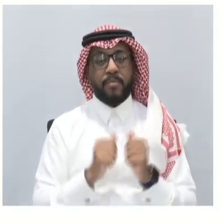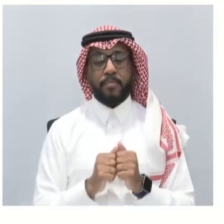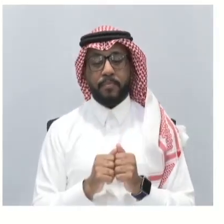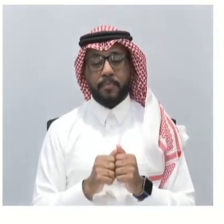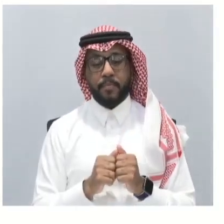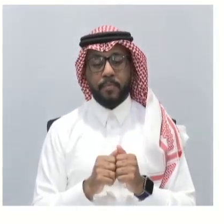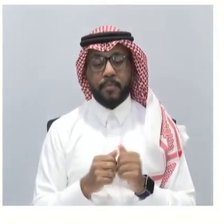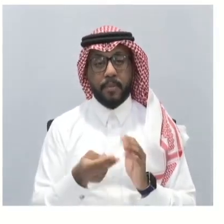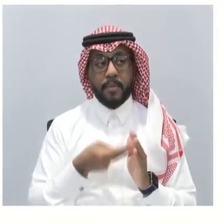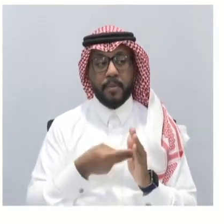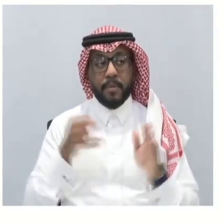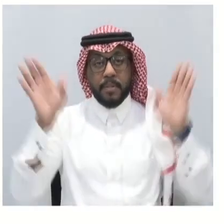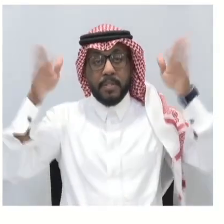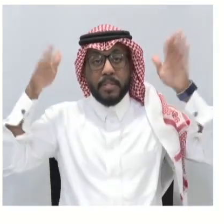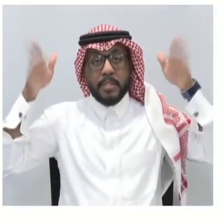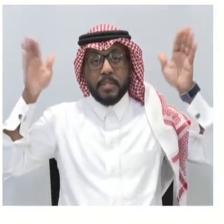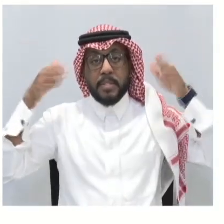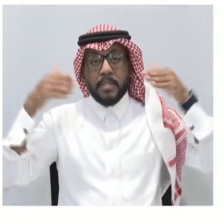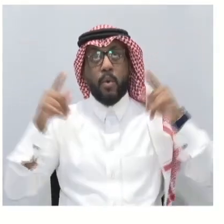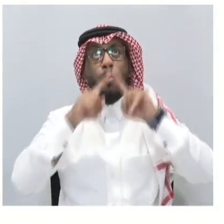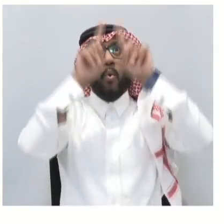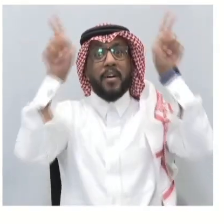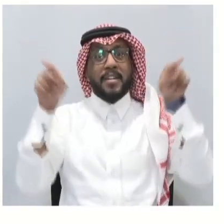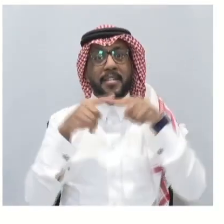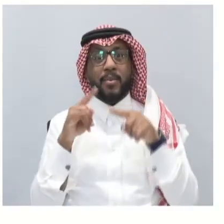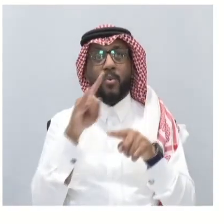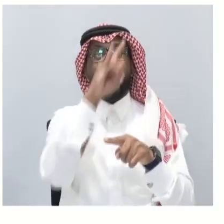ثم ارسم طائر